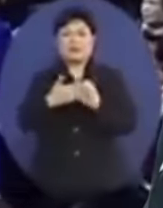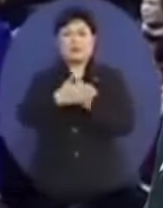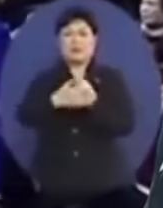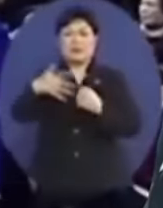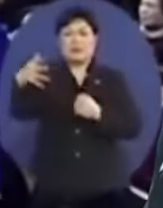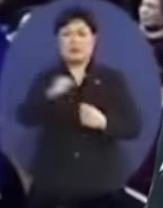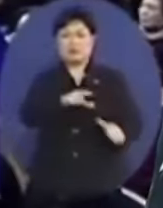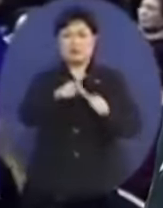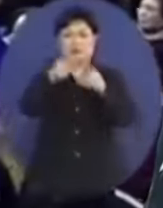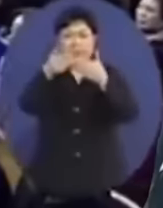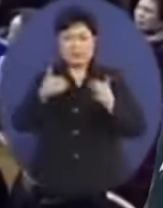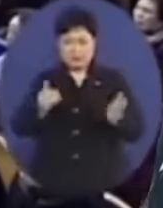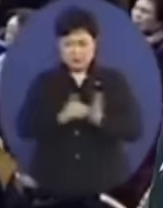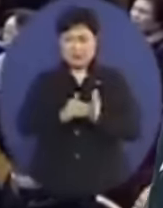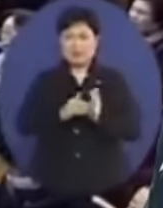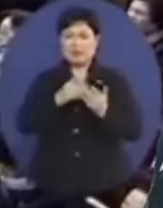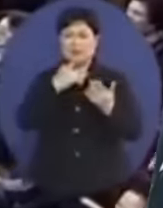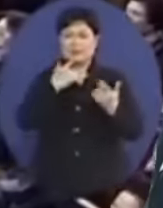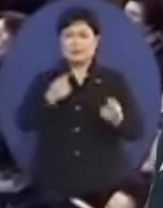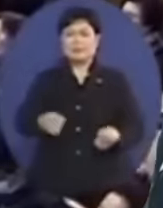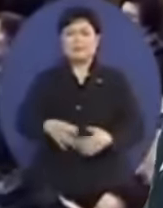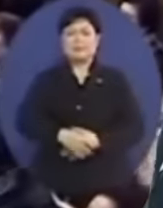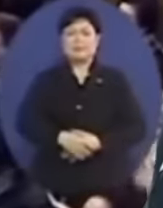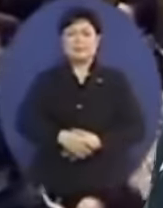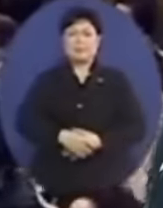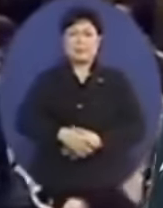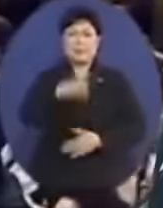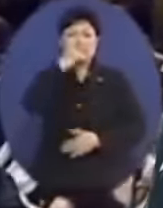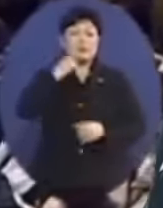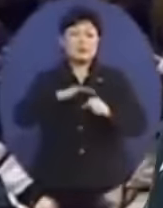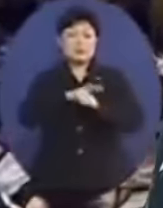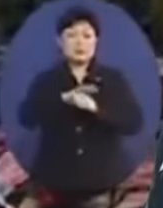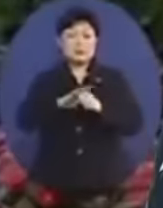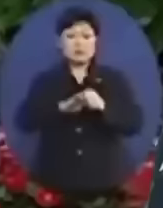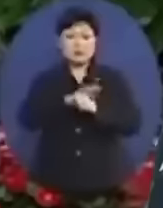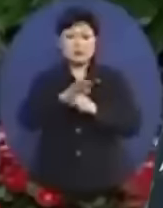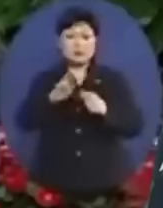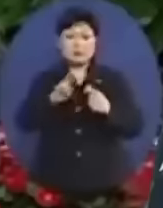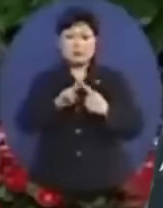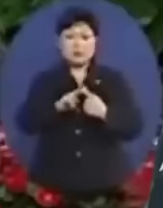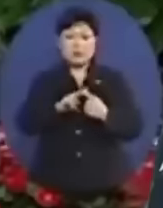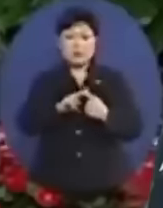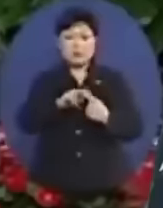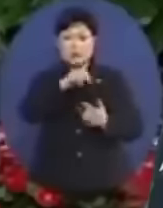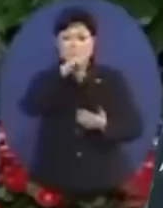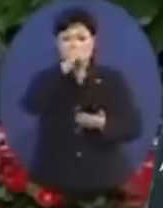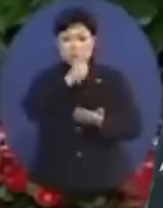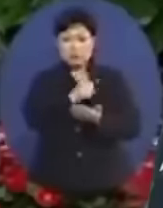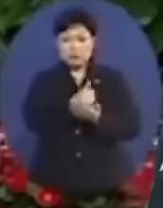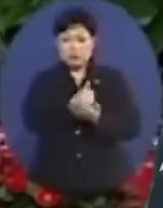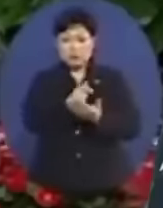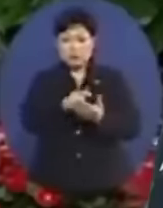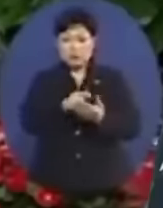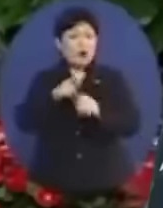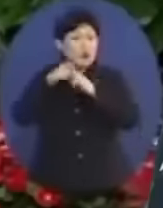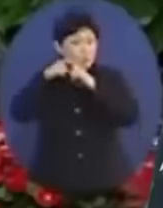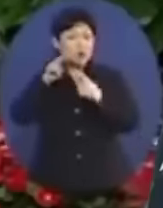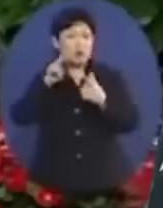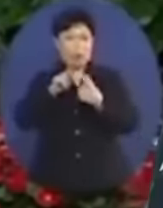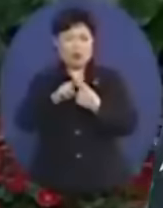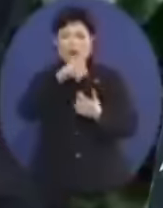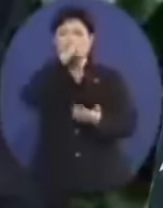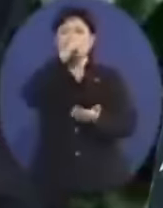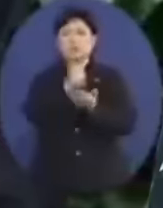받는 것이라 허물과 죄로 우리는 영원히 죽었습니다